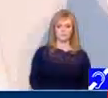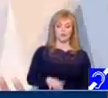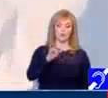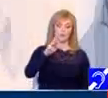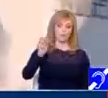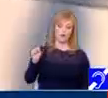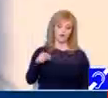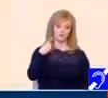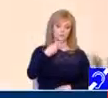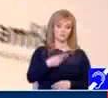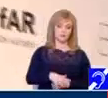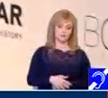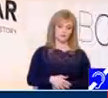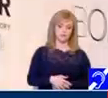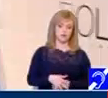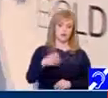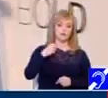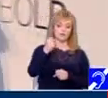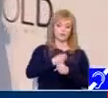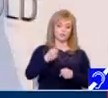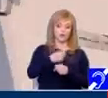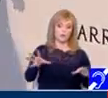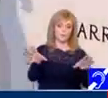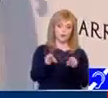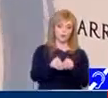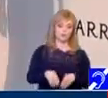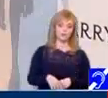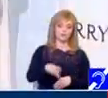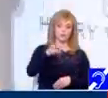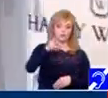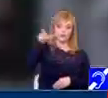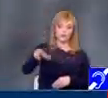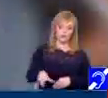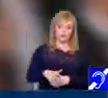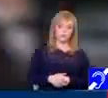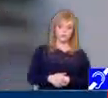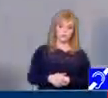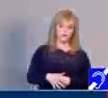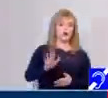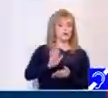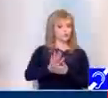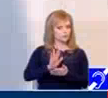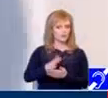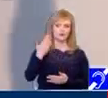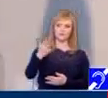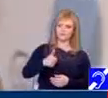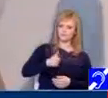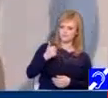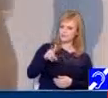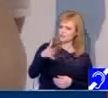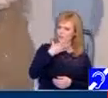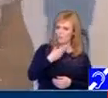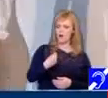Uma Thurman a povestit că Weinstein, cu care a lucrat la filmele lui Tarantino, Pulp Fiction și Kill Bill, o lăuda pentru frumusețea și inteligența